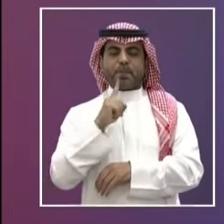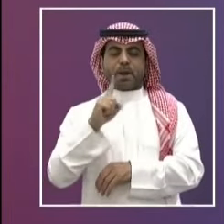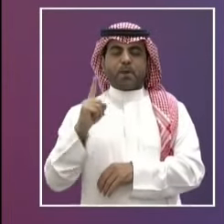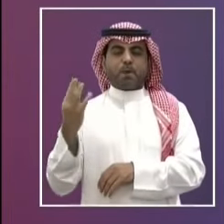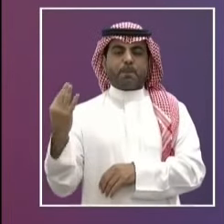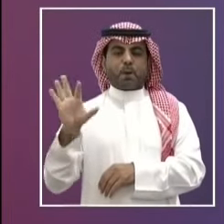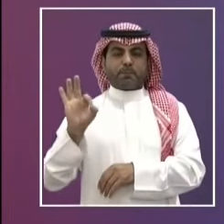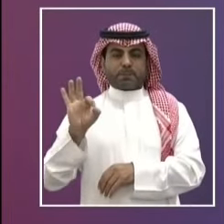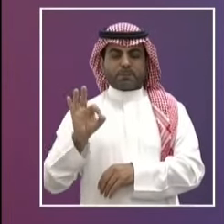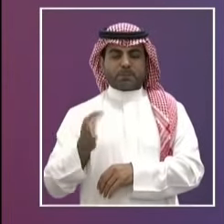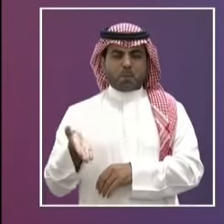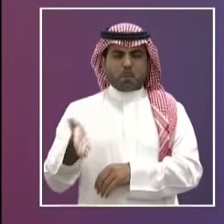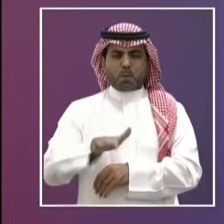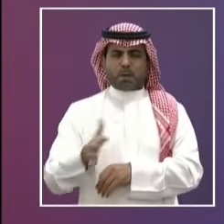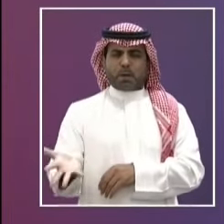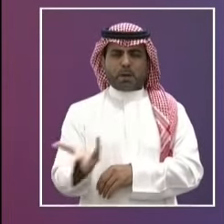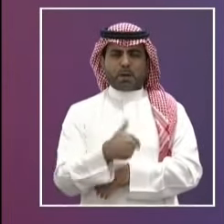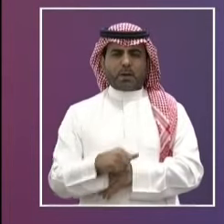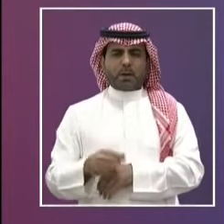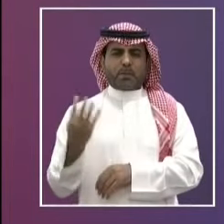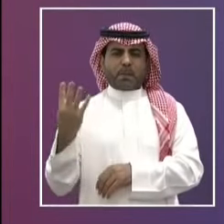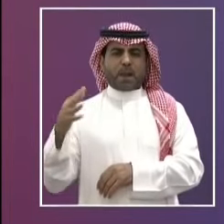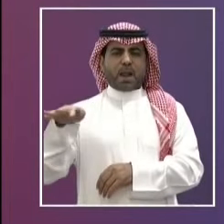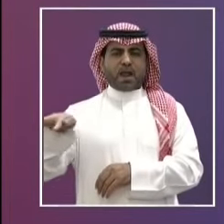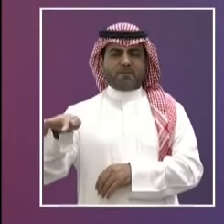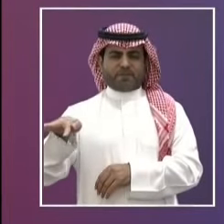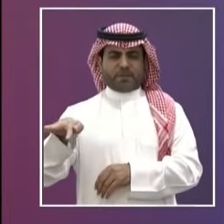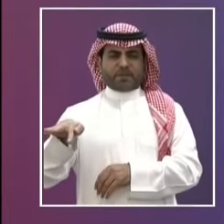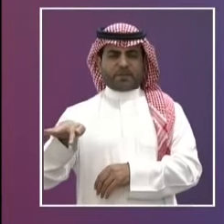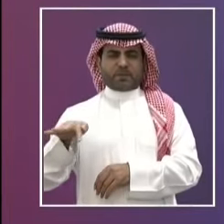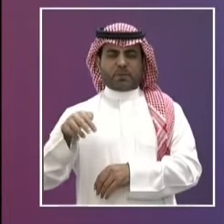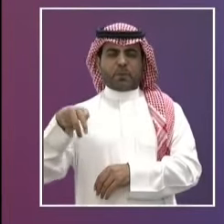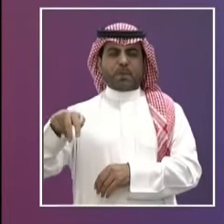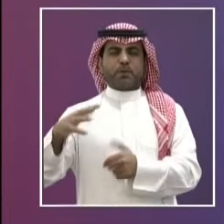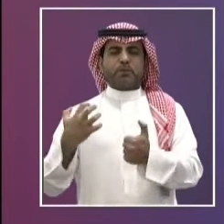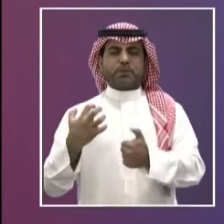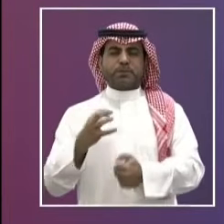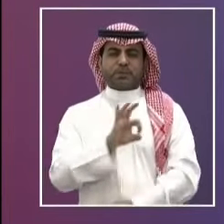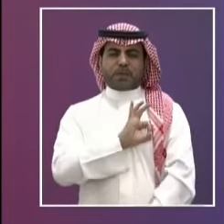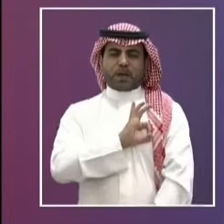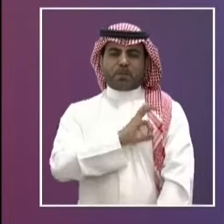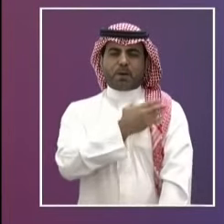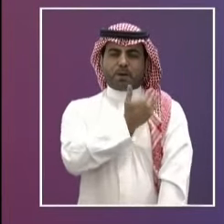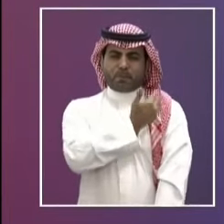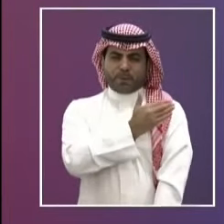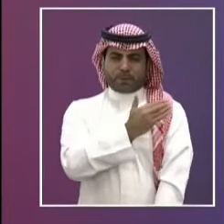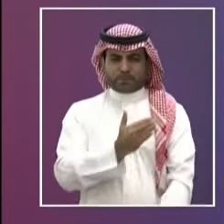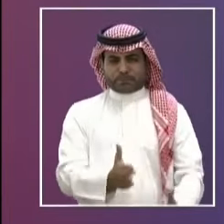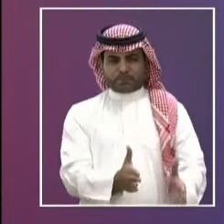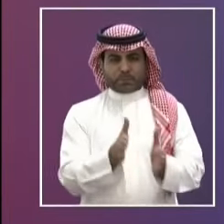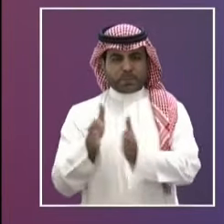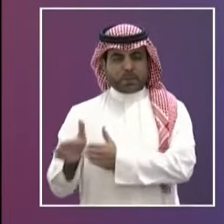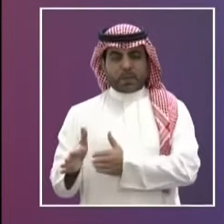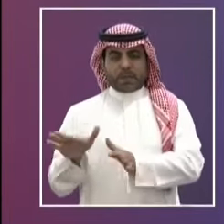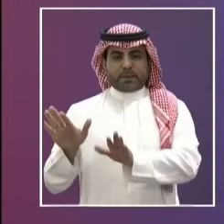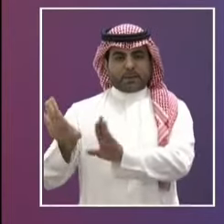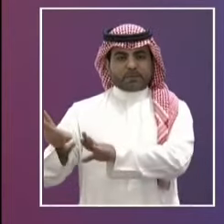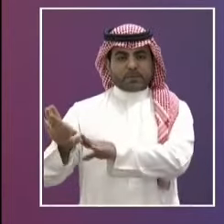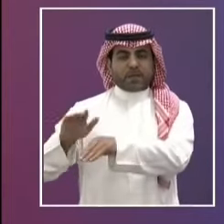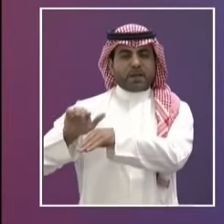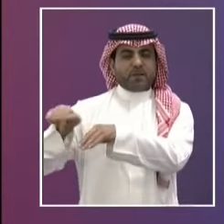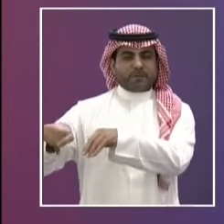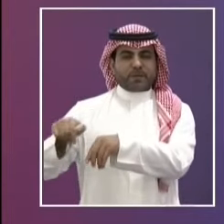319,154، حالة الوفيات بلغت 4,768، نسأل الله لهم جميعا الرحمة والمغفرة. الحالات النشطة بالتالي